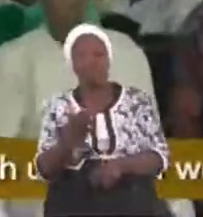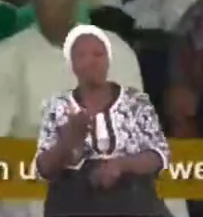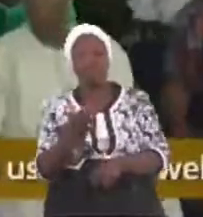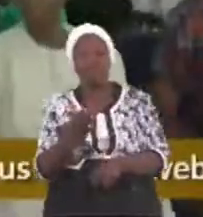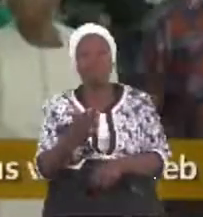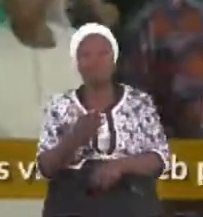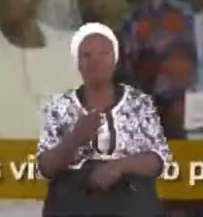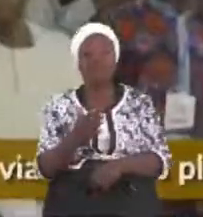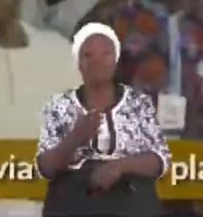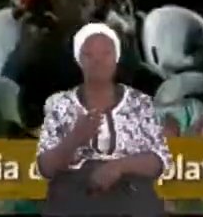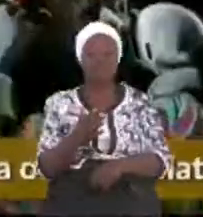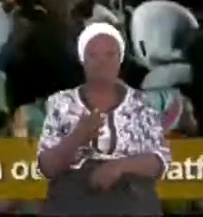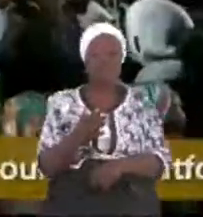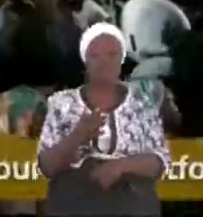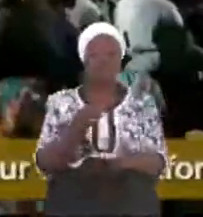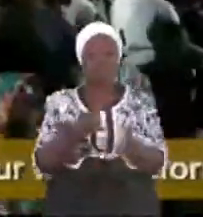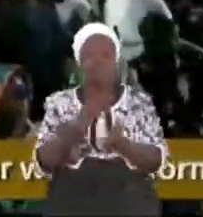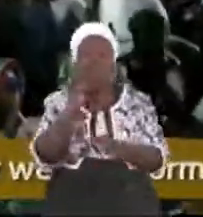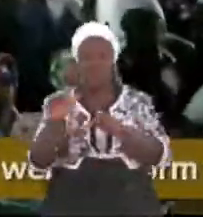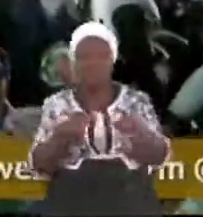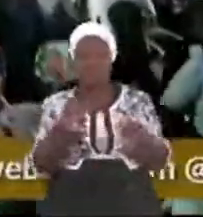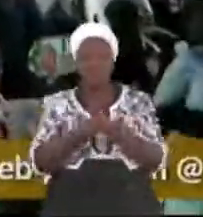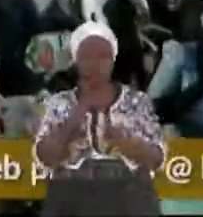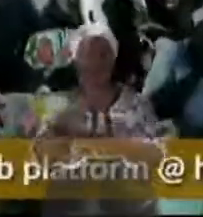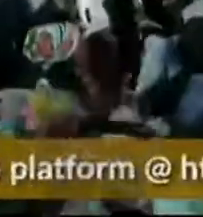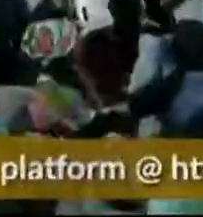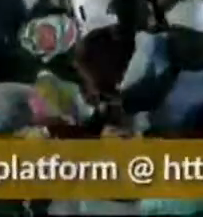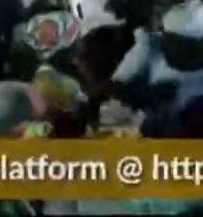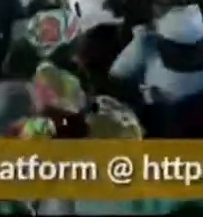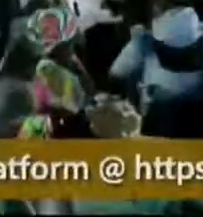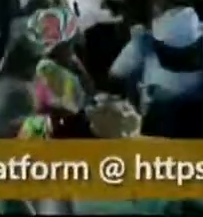C'est fait, c'est fait, c'est fait.